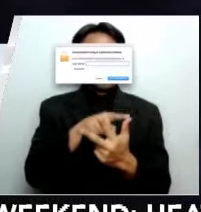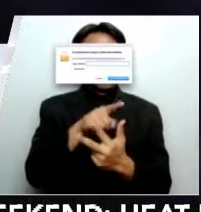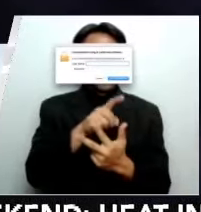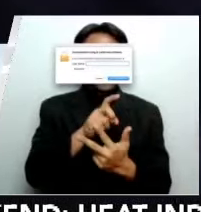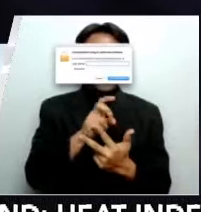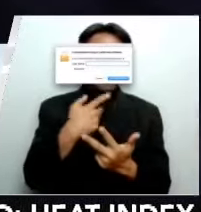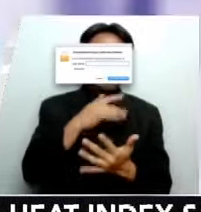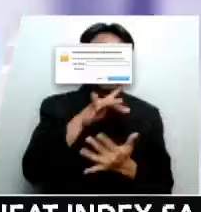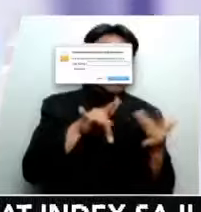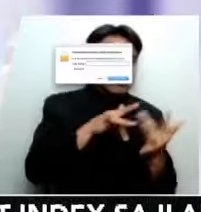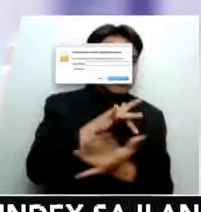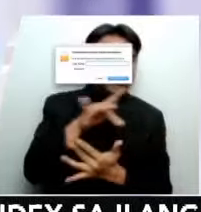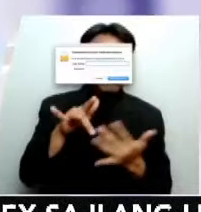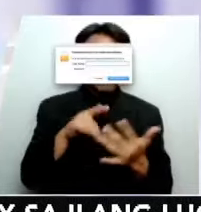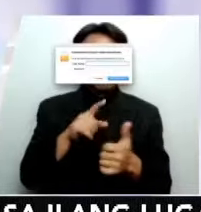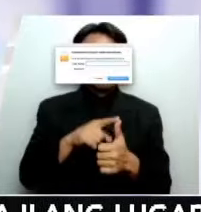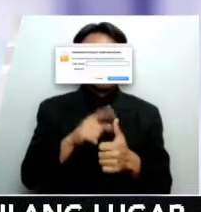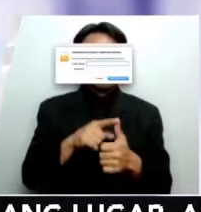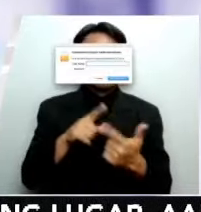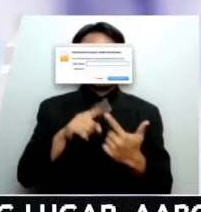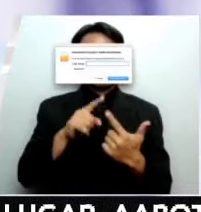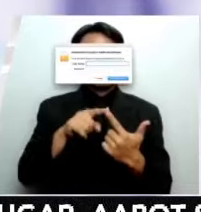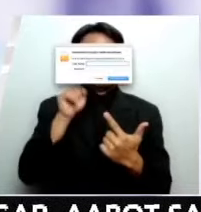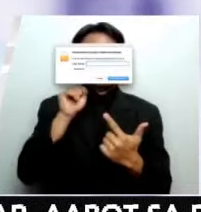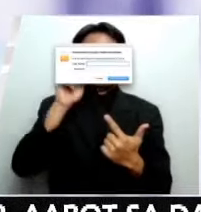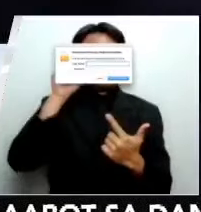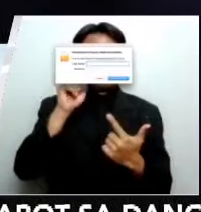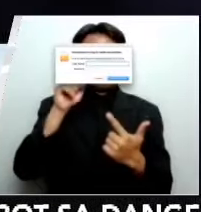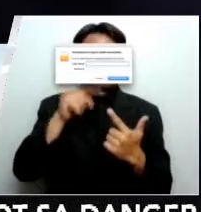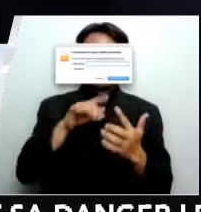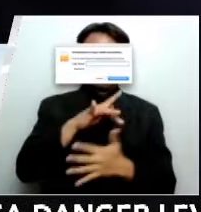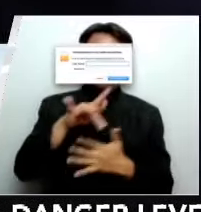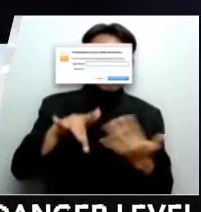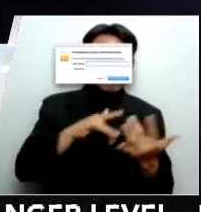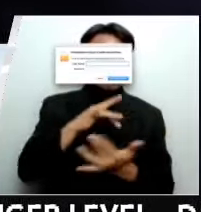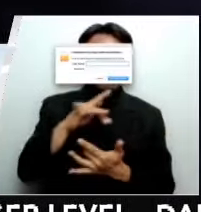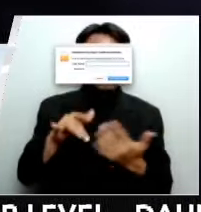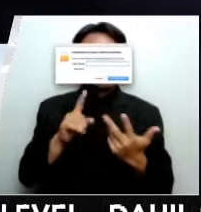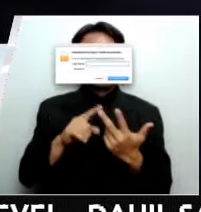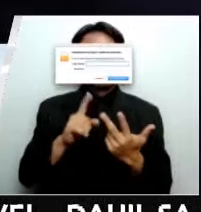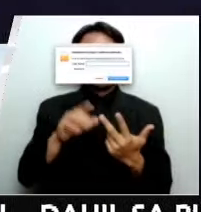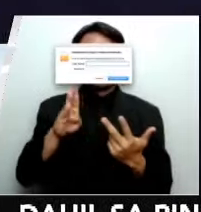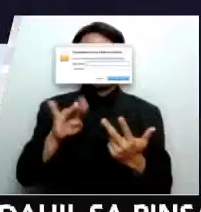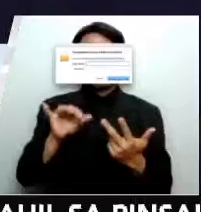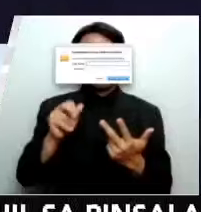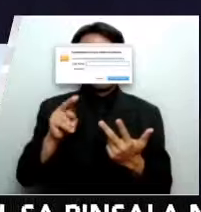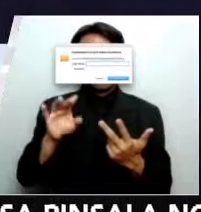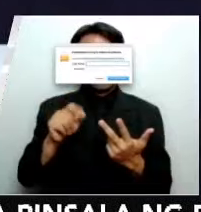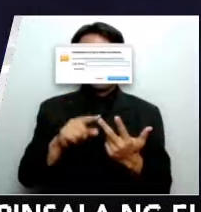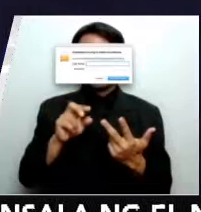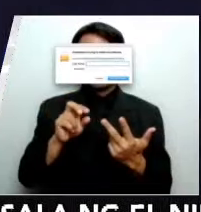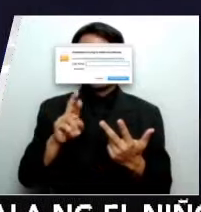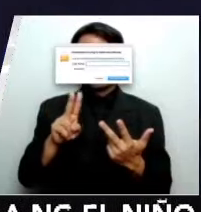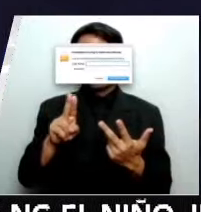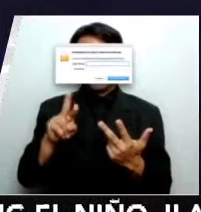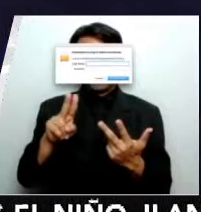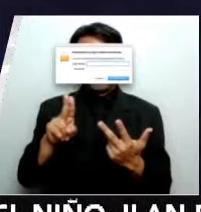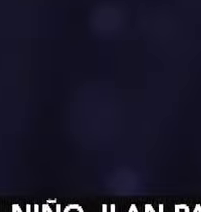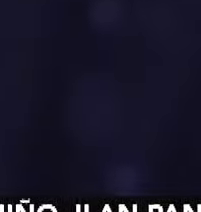David Licauco, Julian San Jose at Draver Cruz, at Bianca Umali at Ruro Madrid sa gitna ng snow